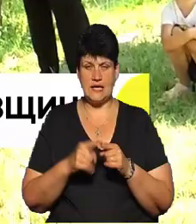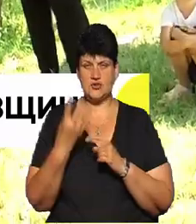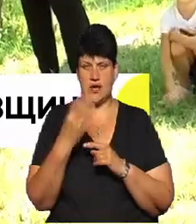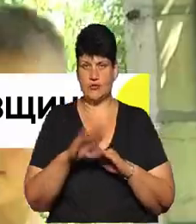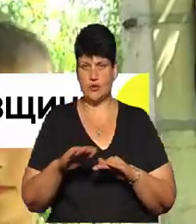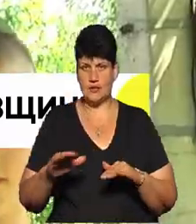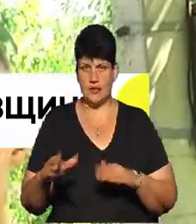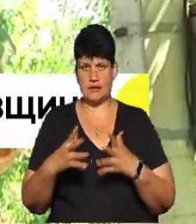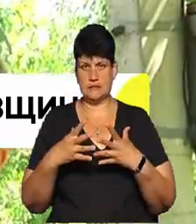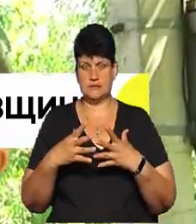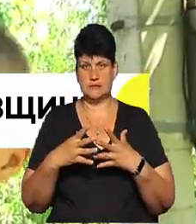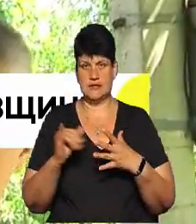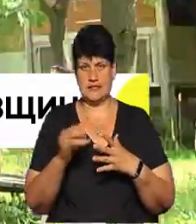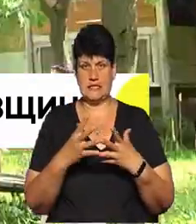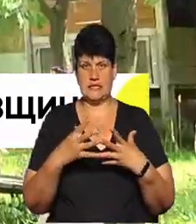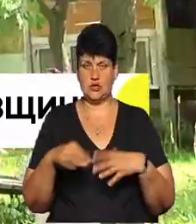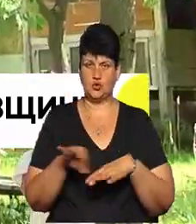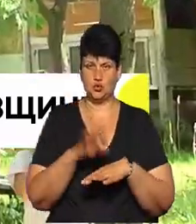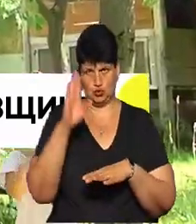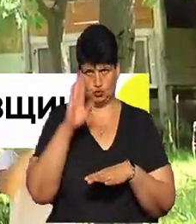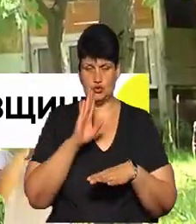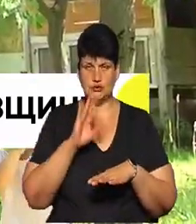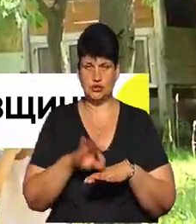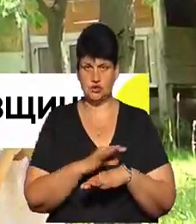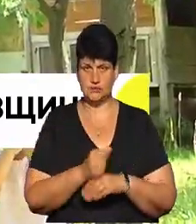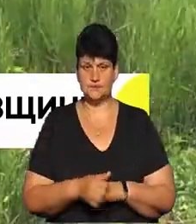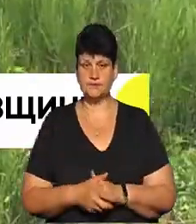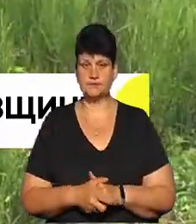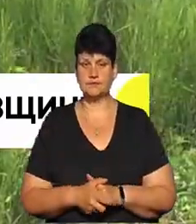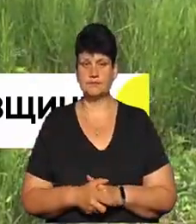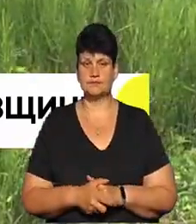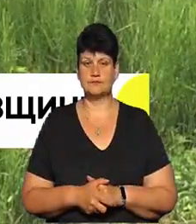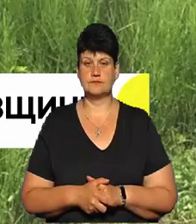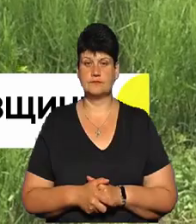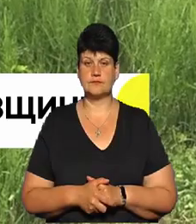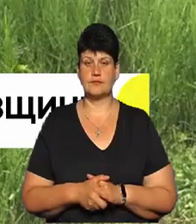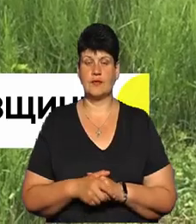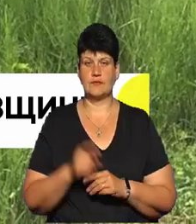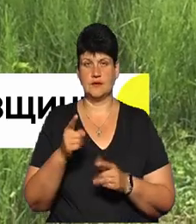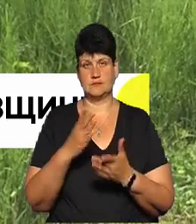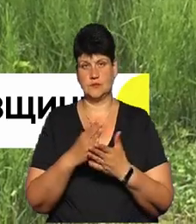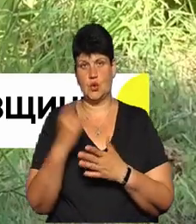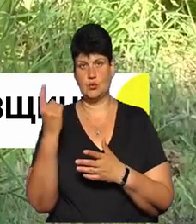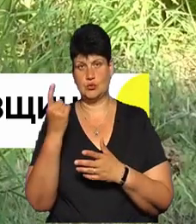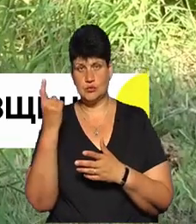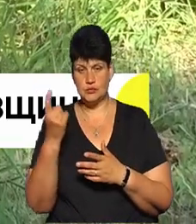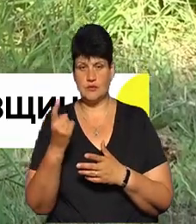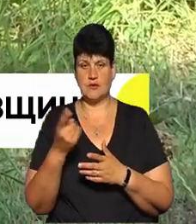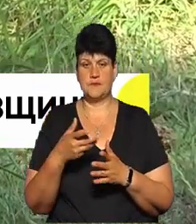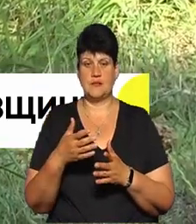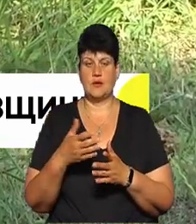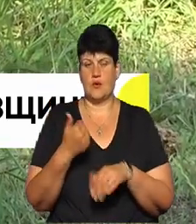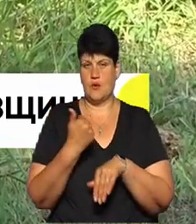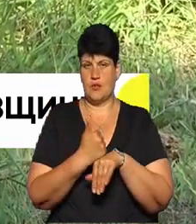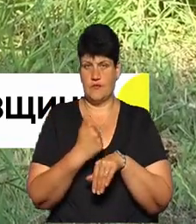дітей. Ого, ти син який, молодець, бій. Вони завели господарство. Головна годувальниця